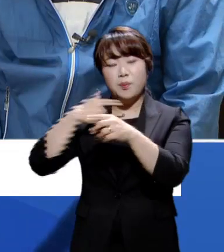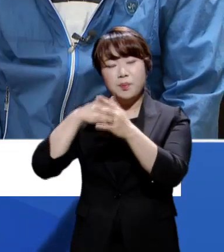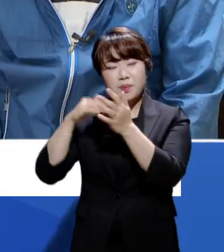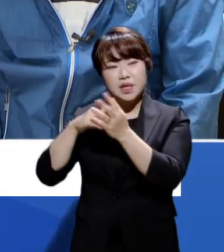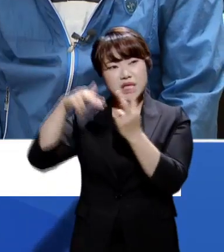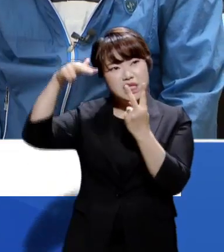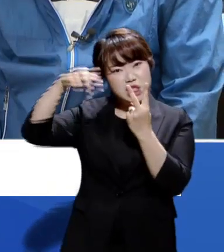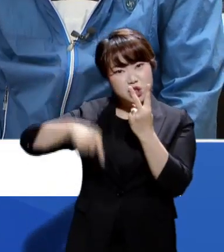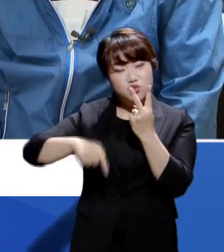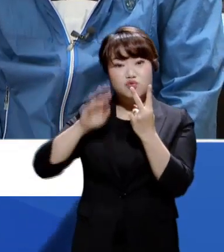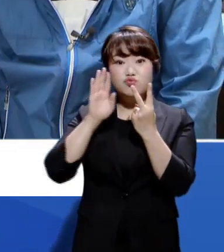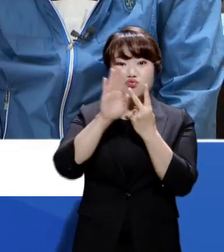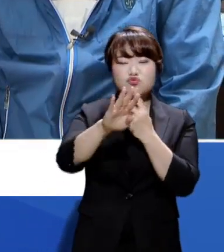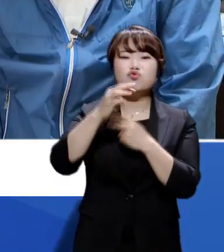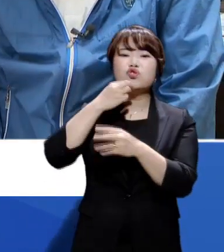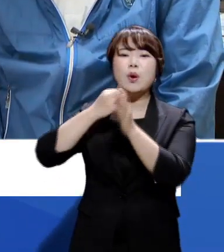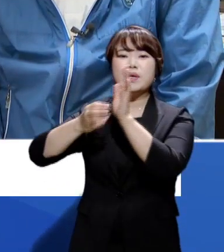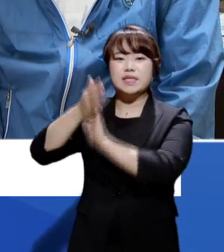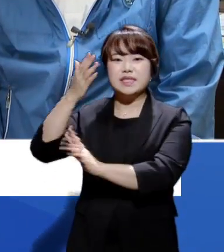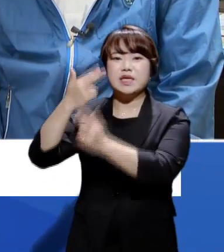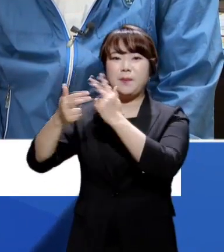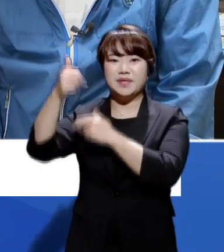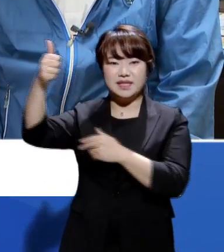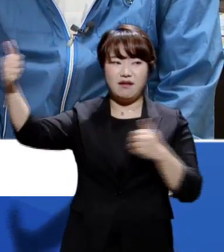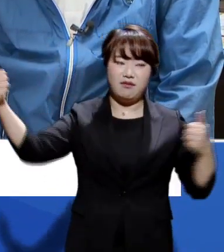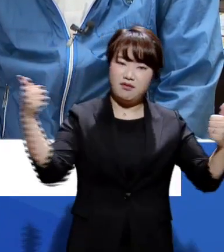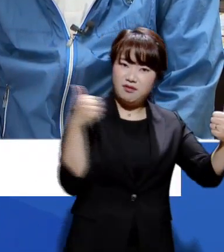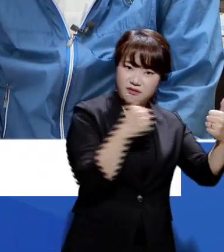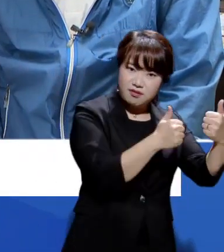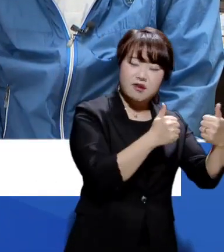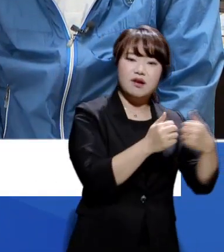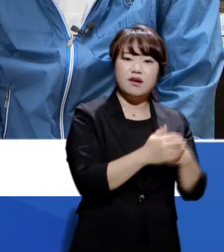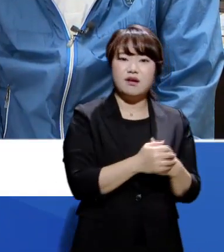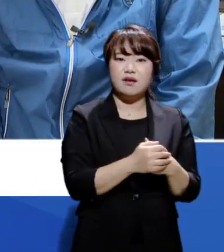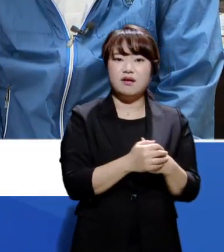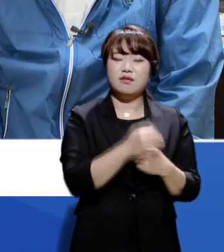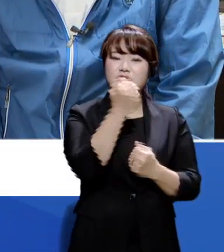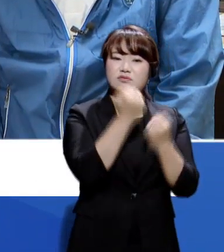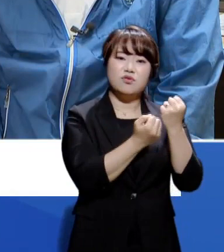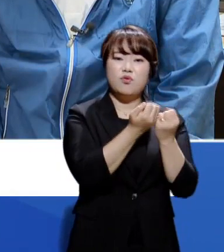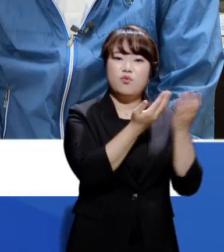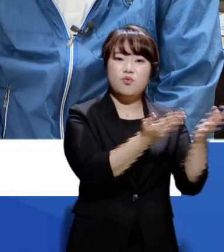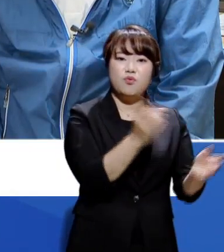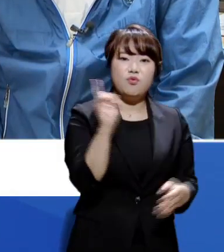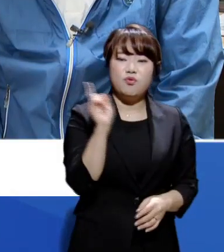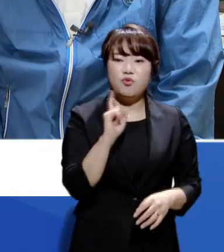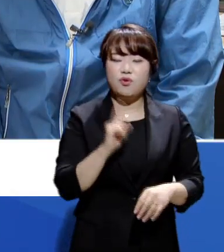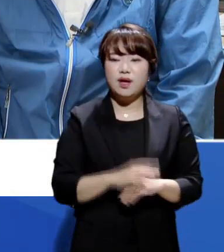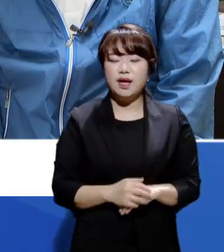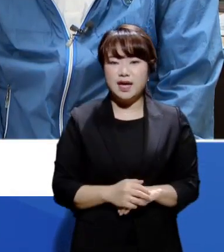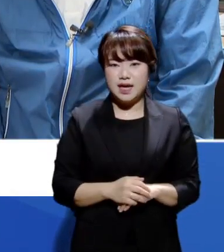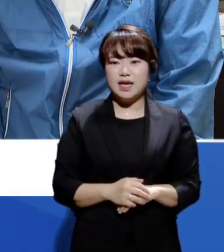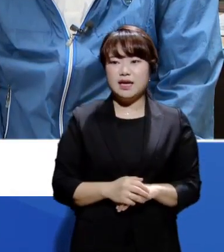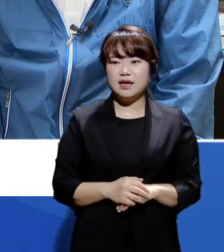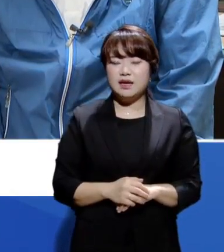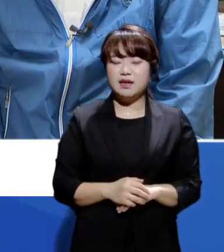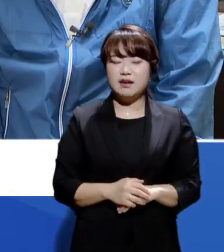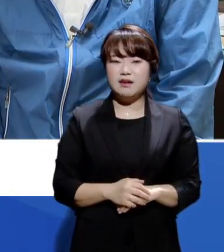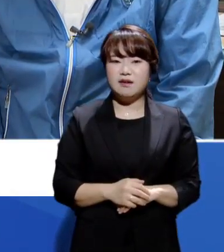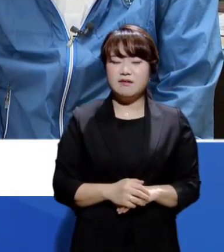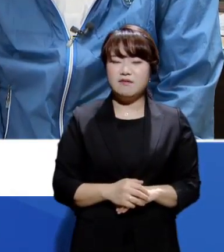서울시 협회장님이 오셔서 저희한테 말씀을 하시면서 그 여기를 뭐